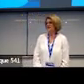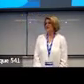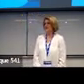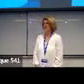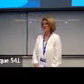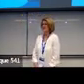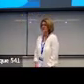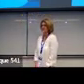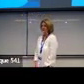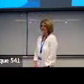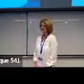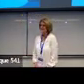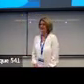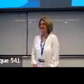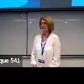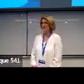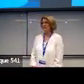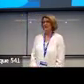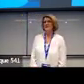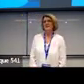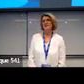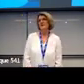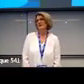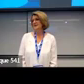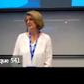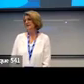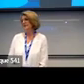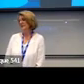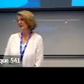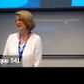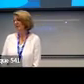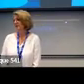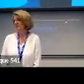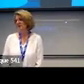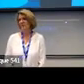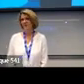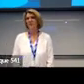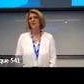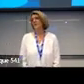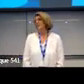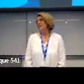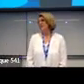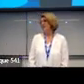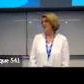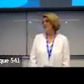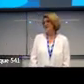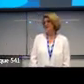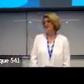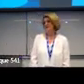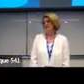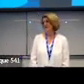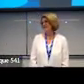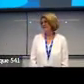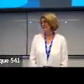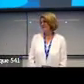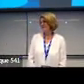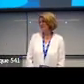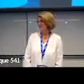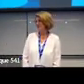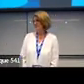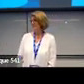Donc, comment se répartissent ces articles empiriques? Les sciences de la santé viennent en premier lieu, médecine,